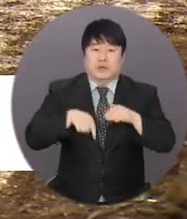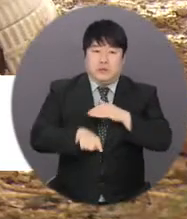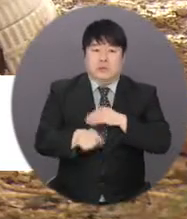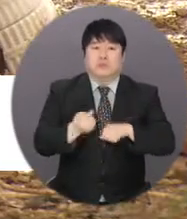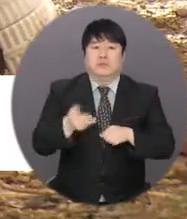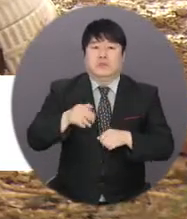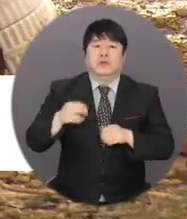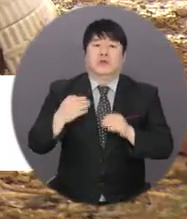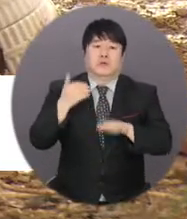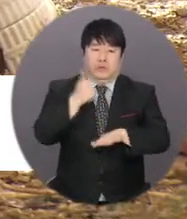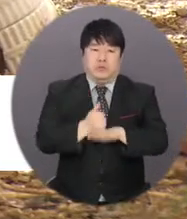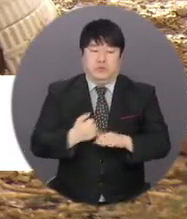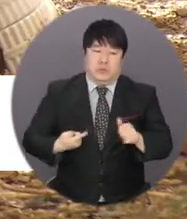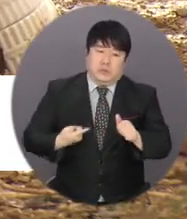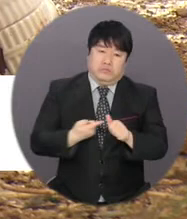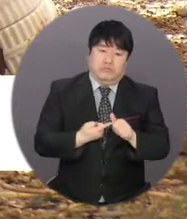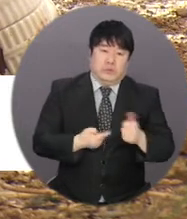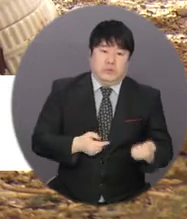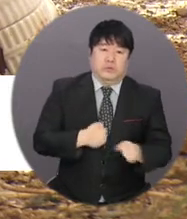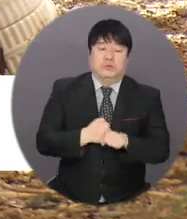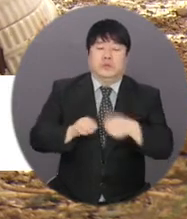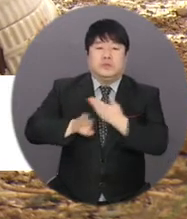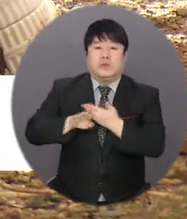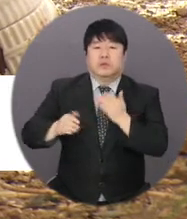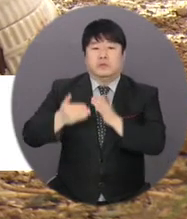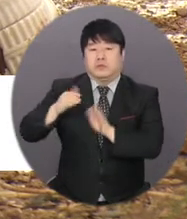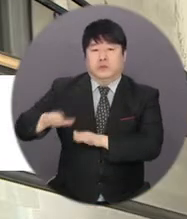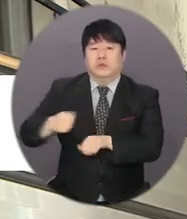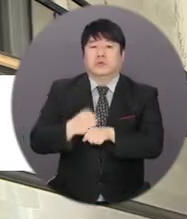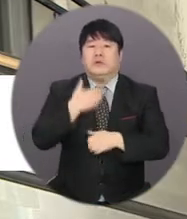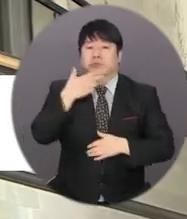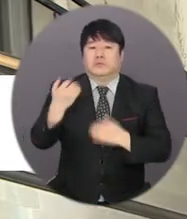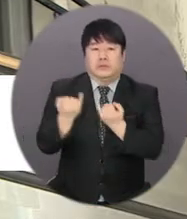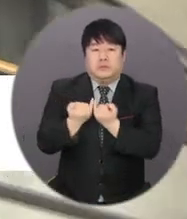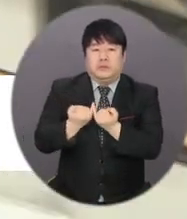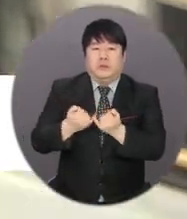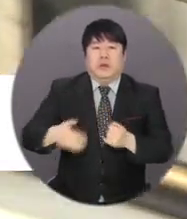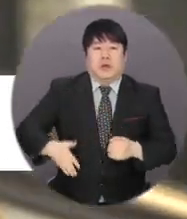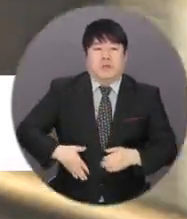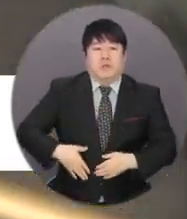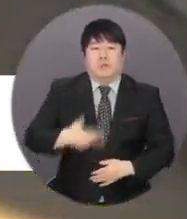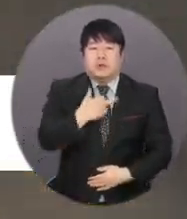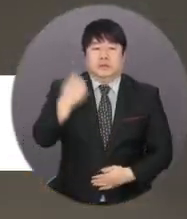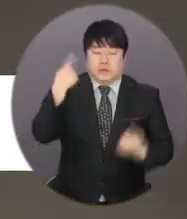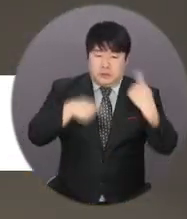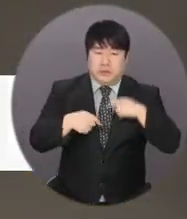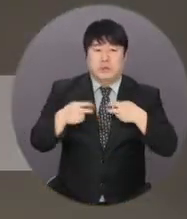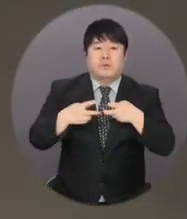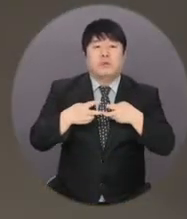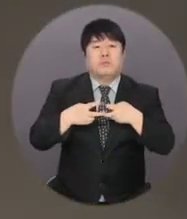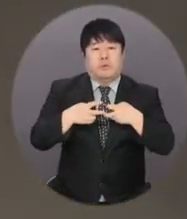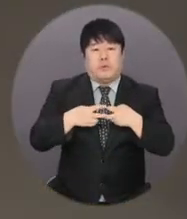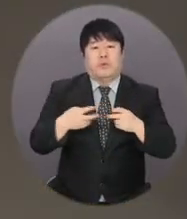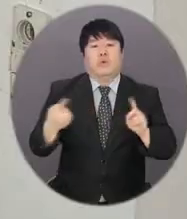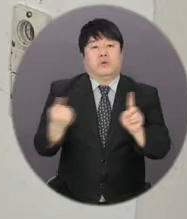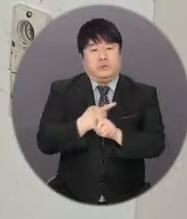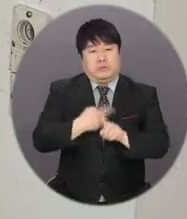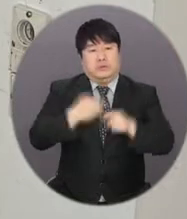찔려 숨졌습니다. 또 다른 이웃인 80대 여성은 배부 위에 큰 부상을 입고 병원에서 치료를 받고